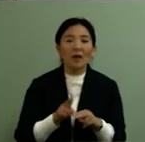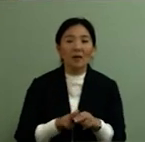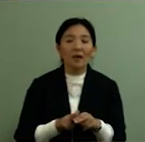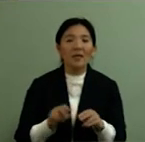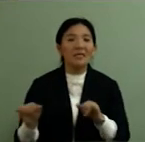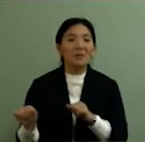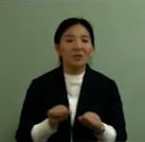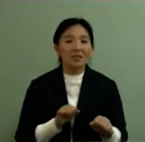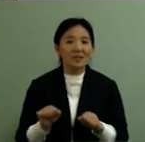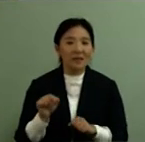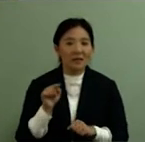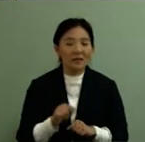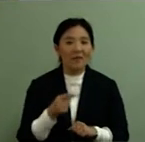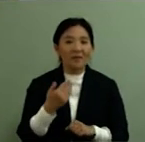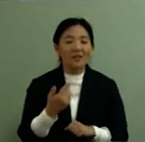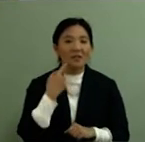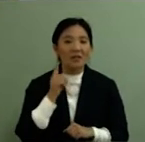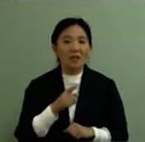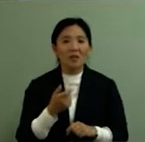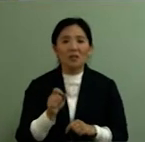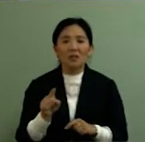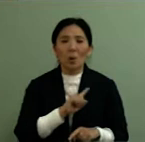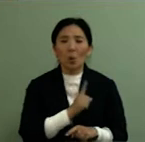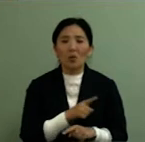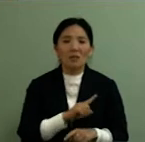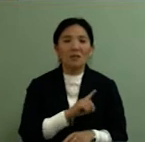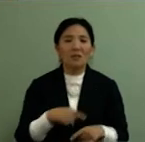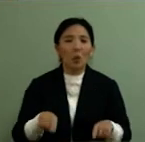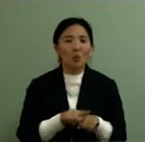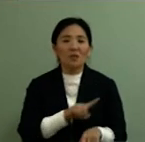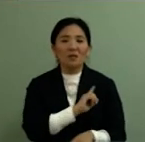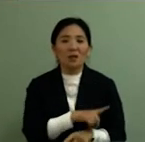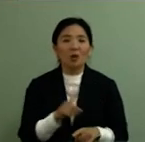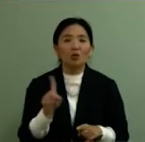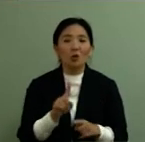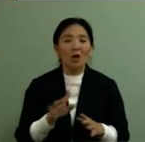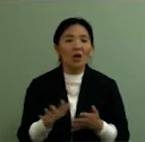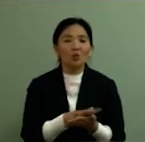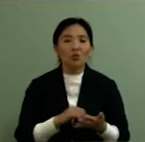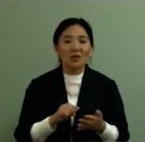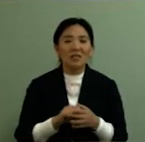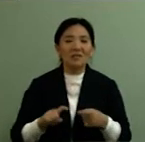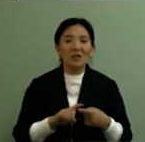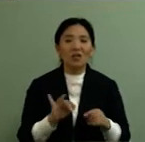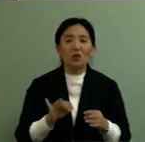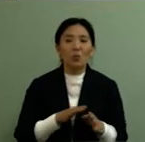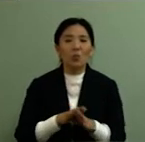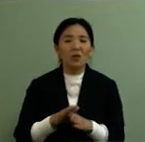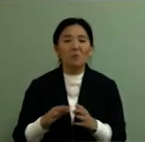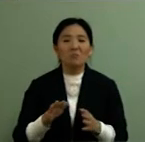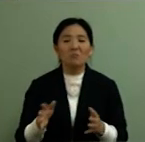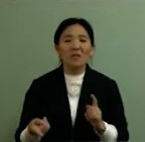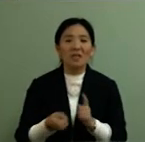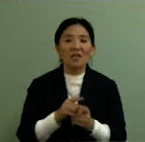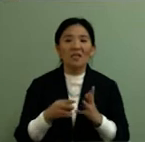ребята, землетрясения. Вы знаете, могут быть они такой силы, что разрушаются связи и полностью меняется рельеф.